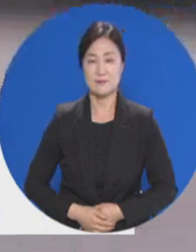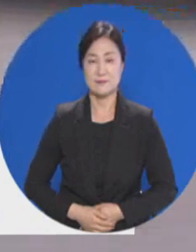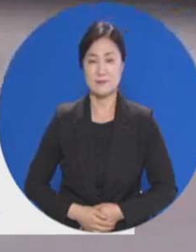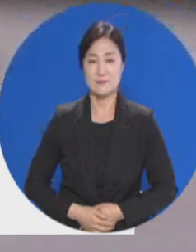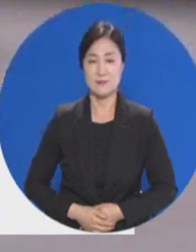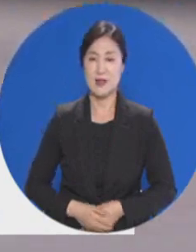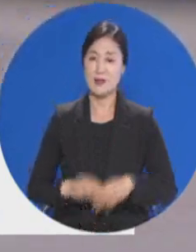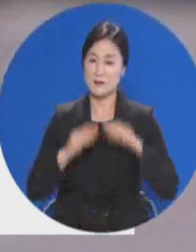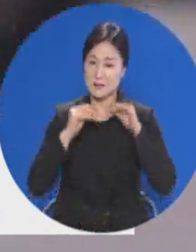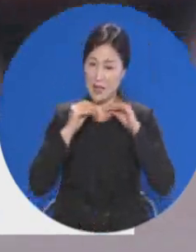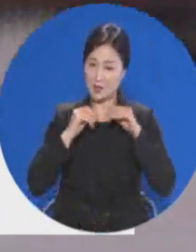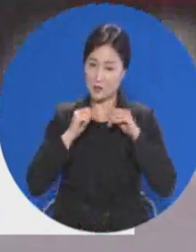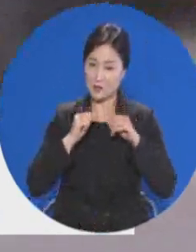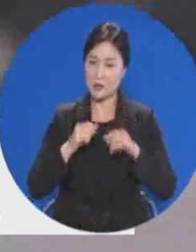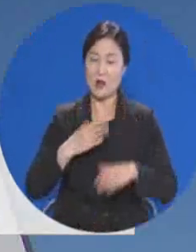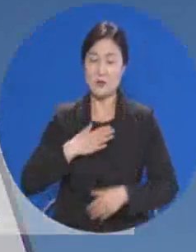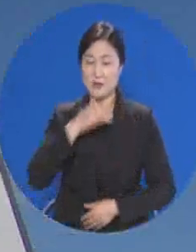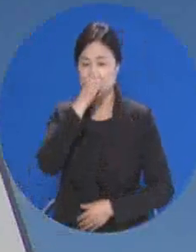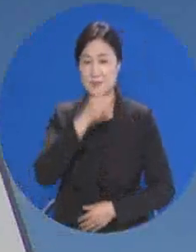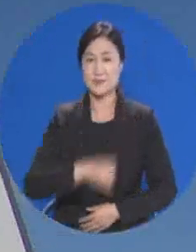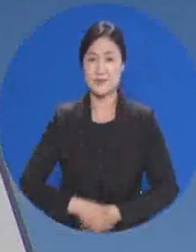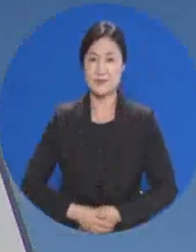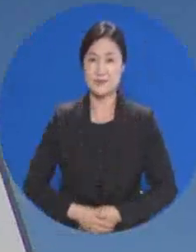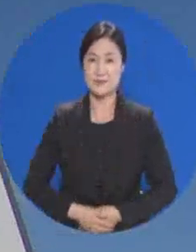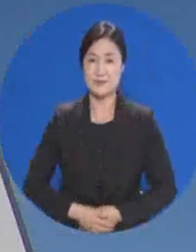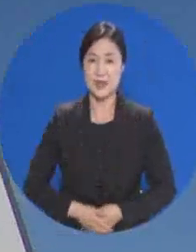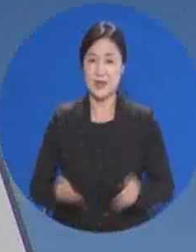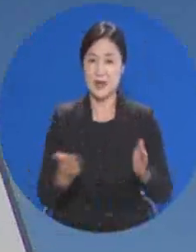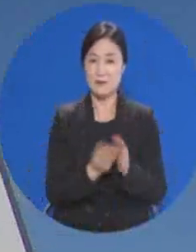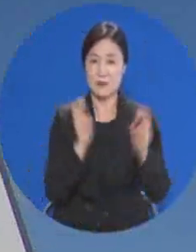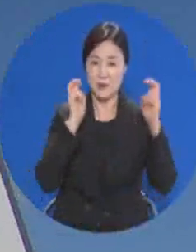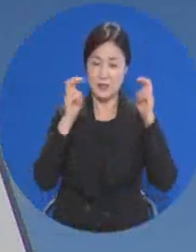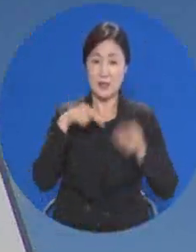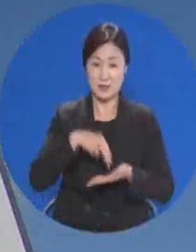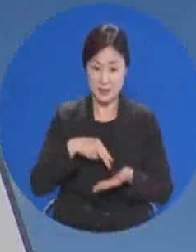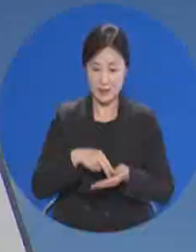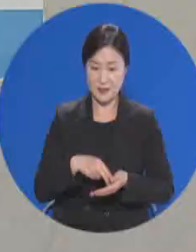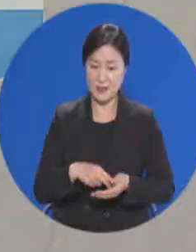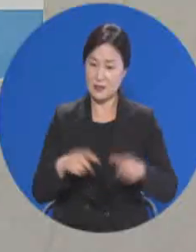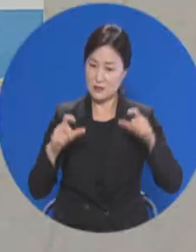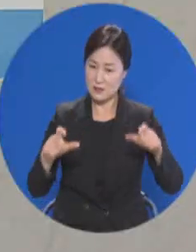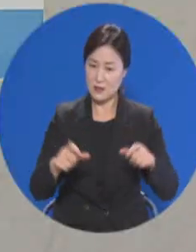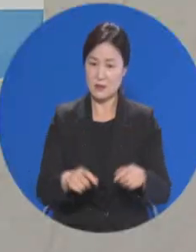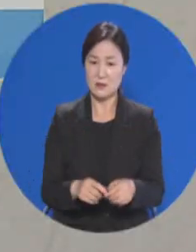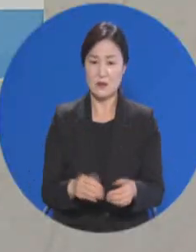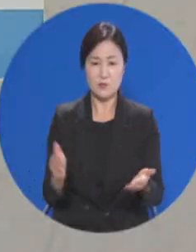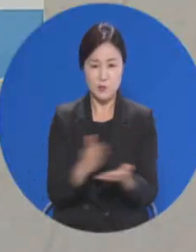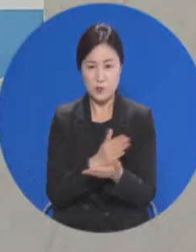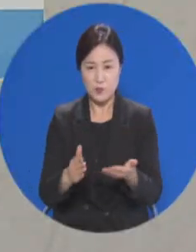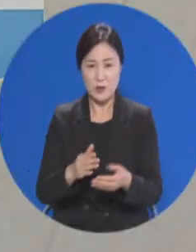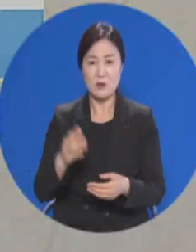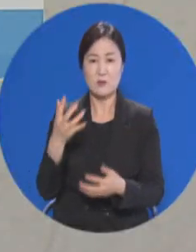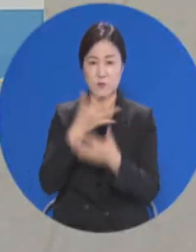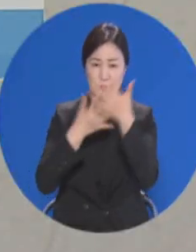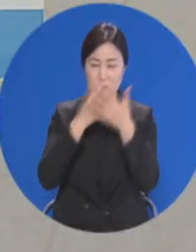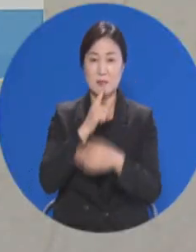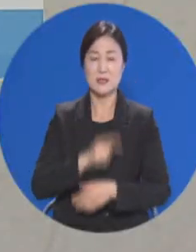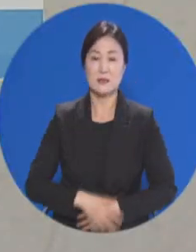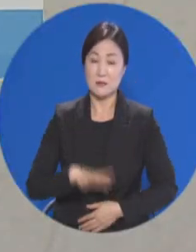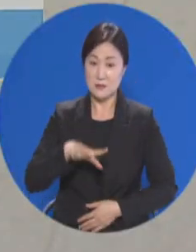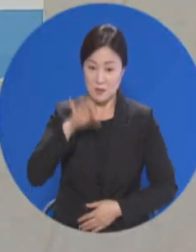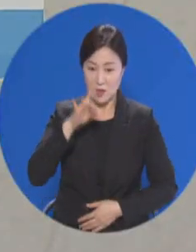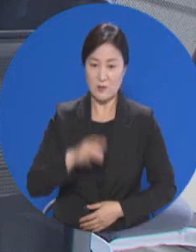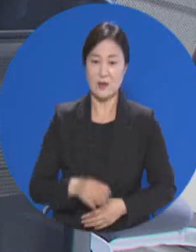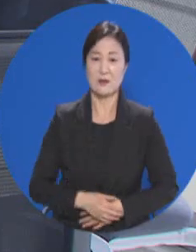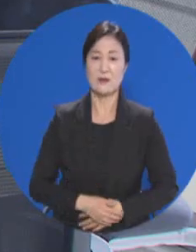뭐야 땅 부지로만 알고 있습니다. 항만공사 측도 해당 부지의 형질에 대해 헷갈립니다. 처음에는 항만